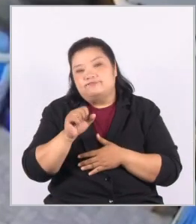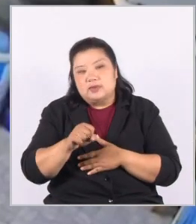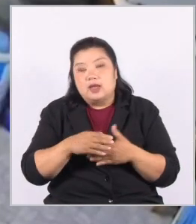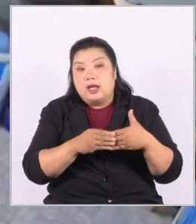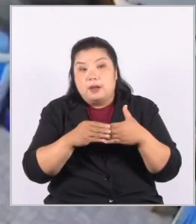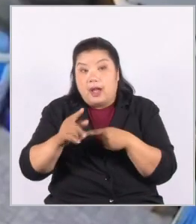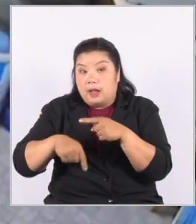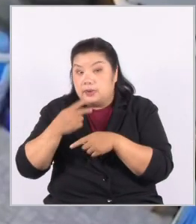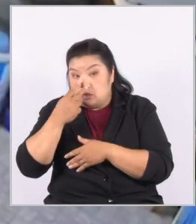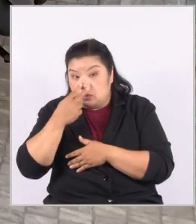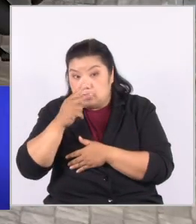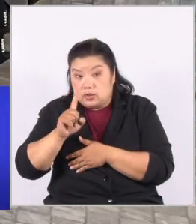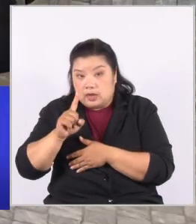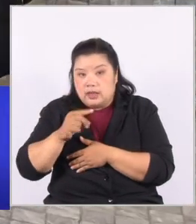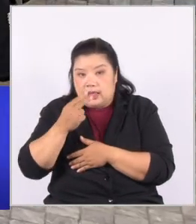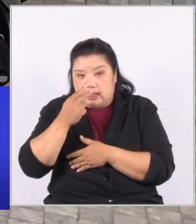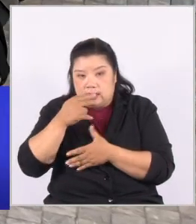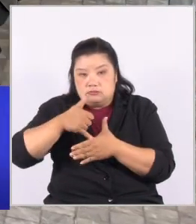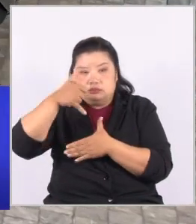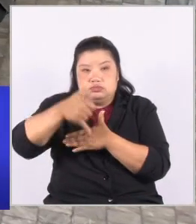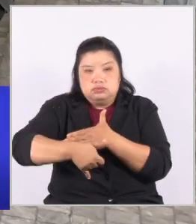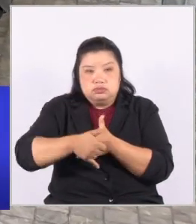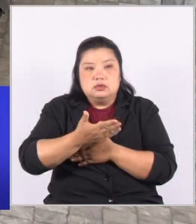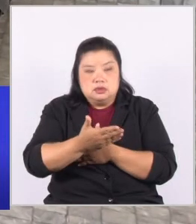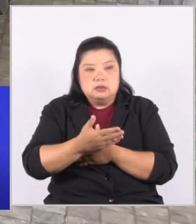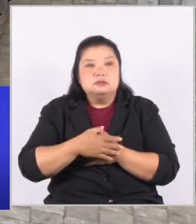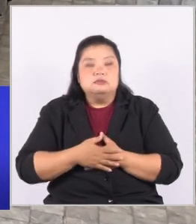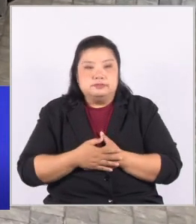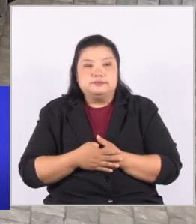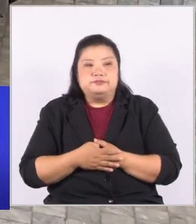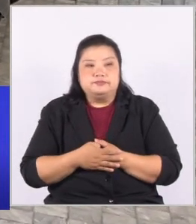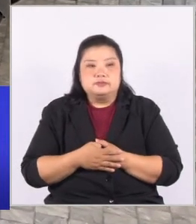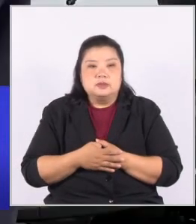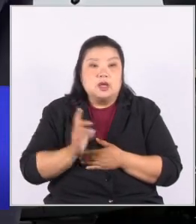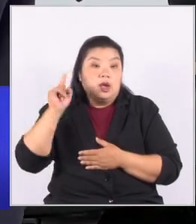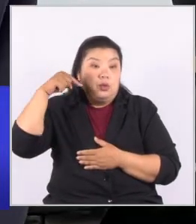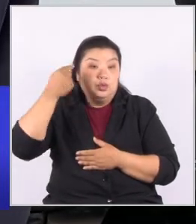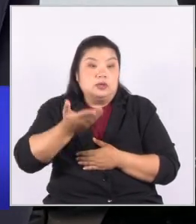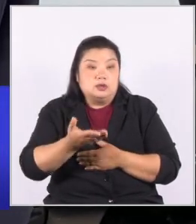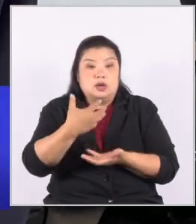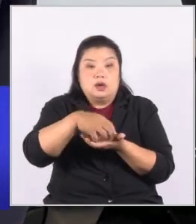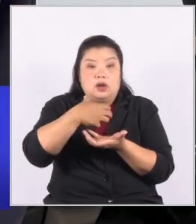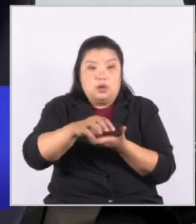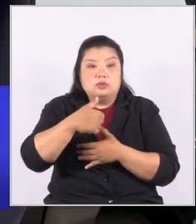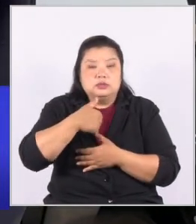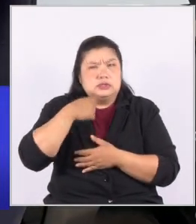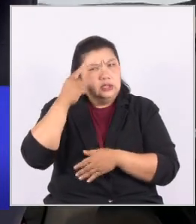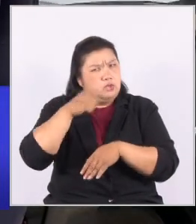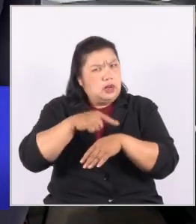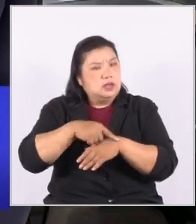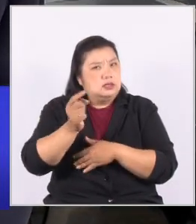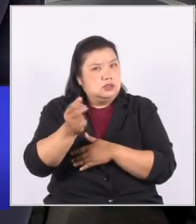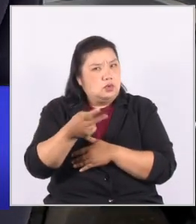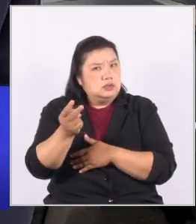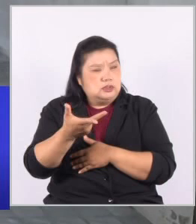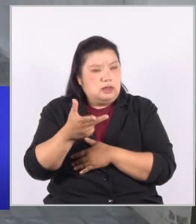ายังติดอยู่ที่กำแพงอยู่เลยค่ะคือปีนเข้ามาแล้วกำแพงเธอขาวด้วยเนาะ ครับ คุณนี้เนี่ยเล่าเหตุการณ์ให้ฟังนะคะว่าเกิดขึ้นในช่วงตีสองเกือบตีสามของวัน